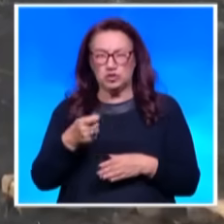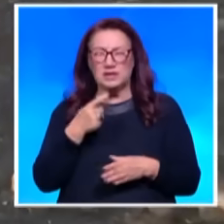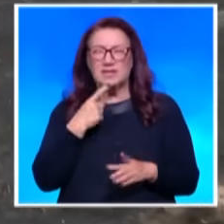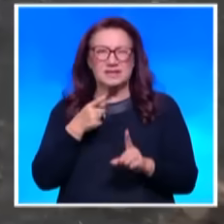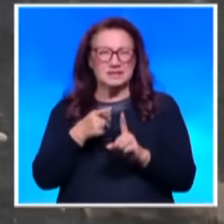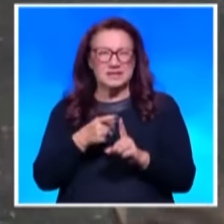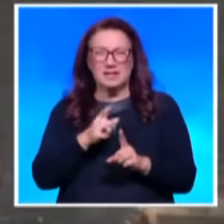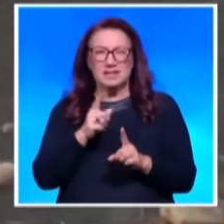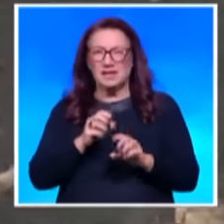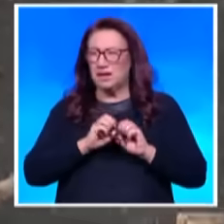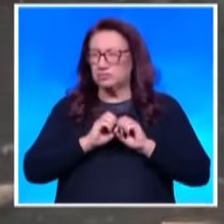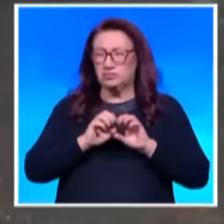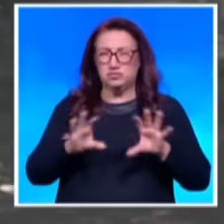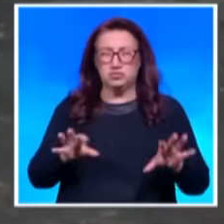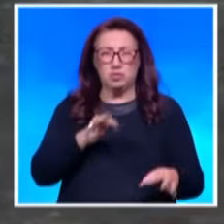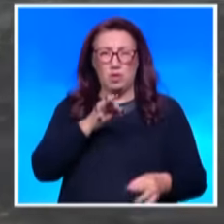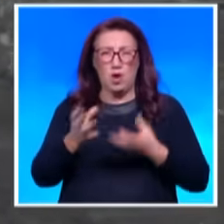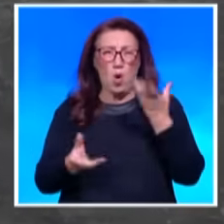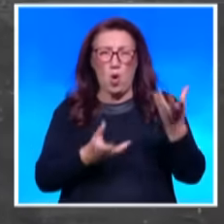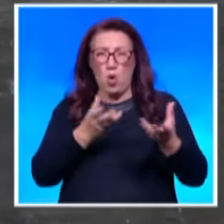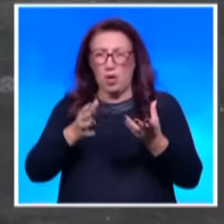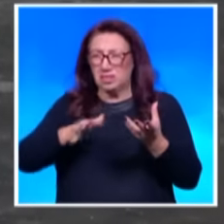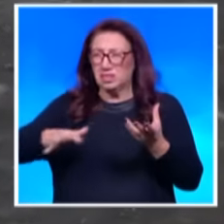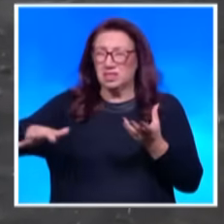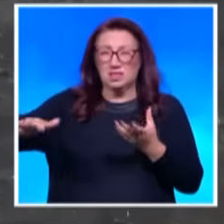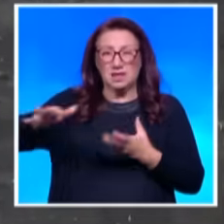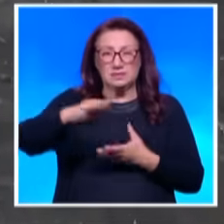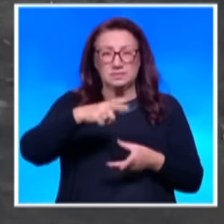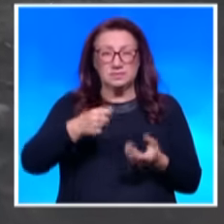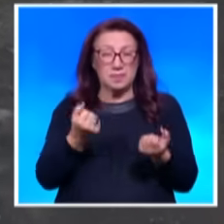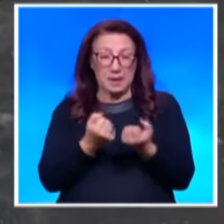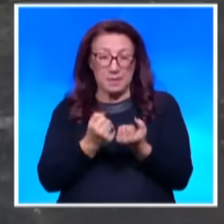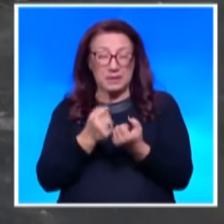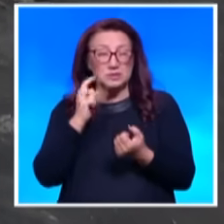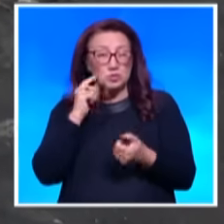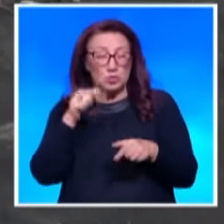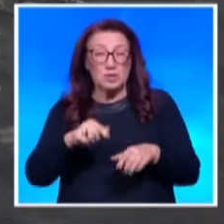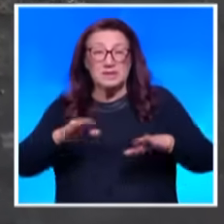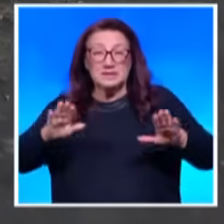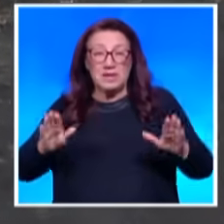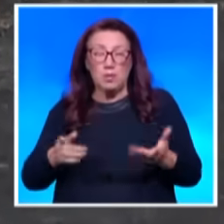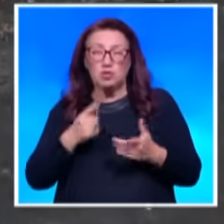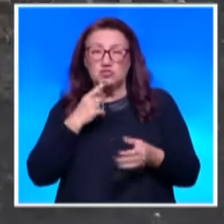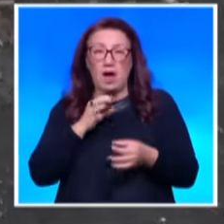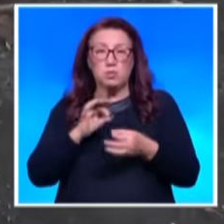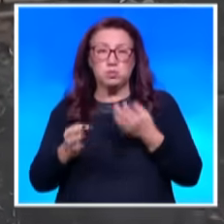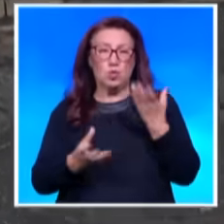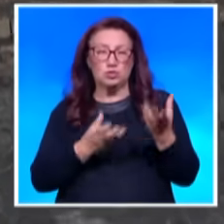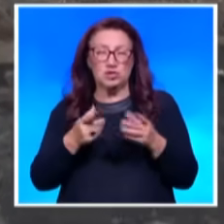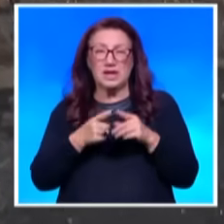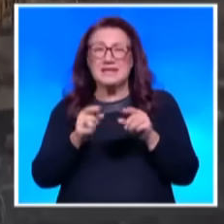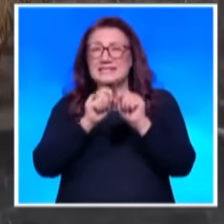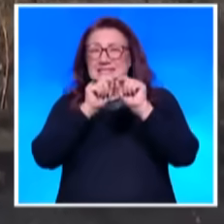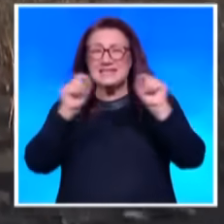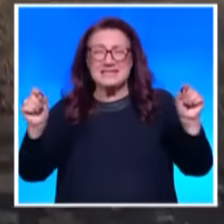от силните пориви на вятъра. Мястото, където се намираме, предполага се, че от тук е започнал първоначално пожарът от скъсани жици,